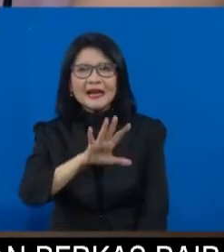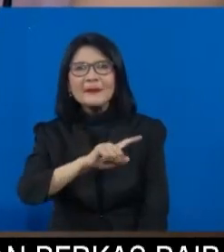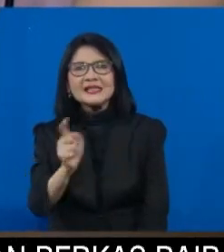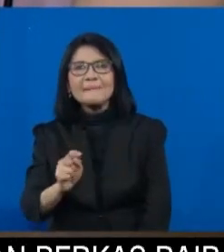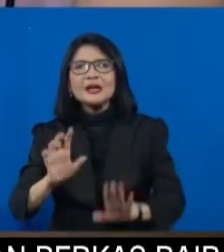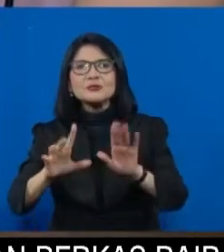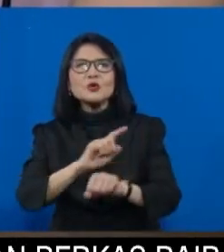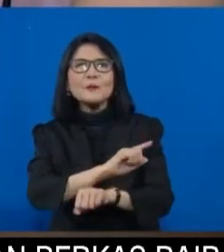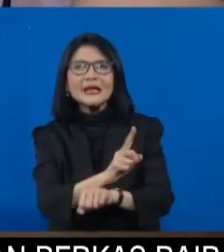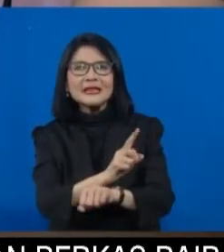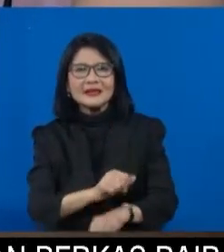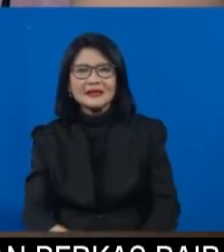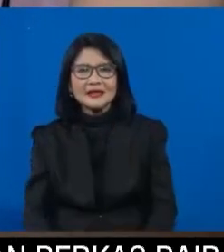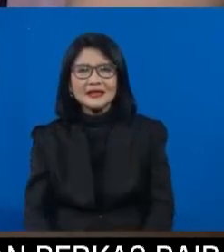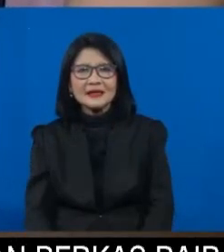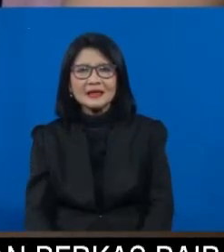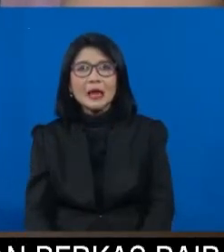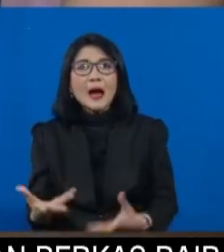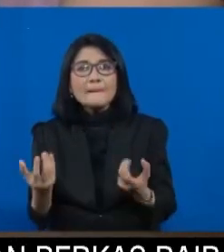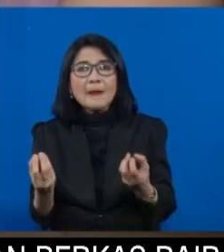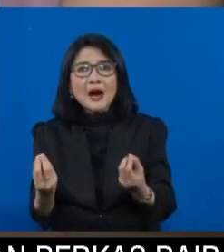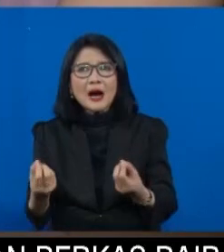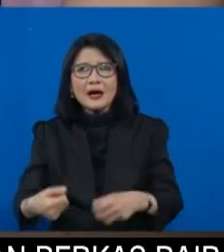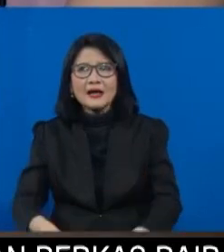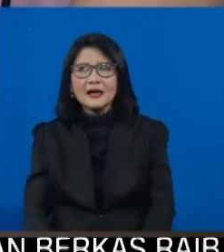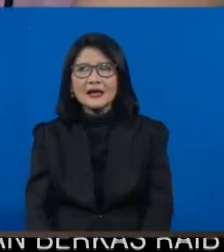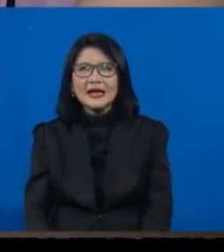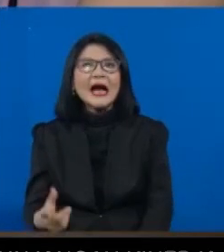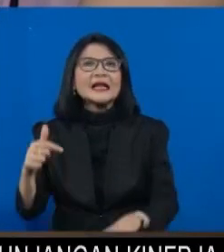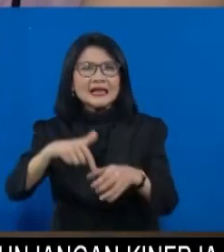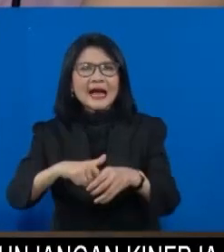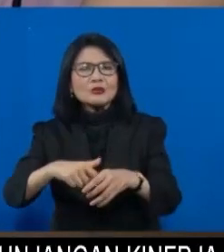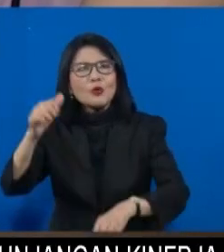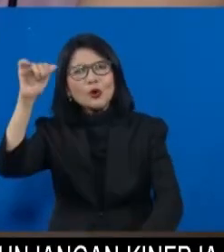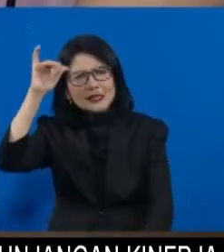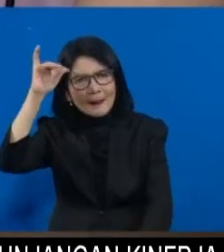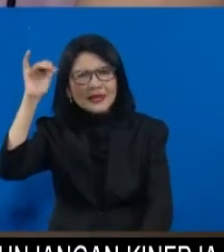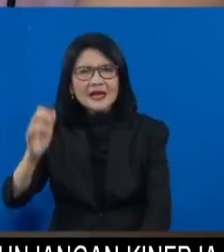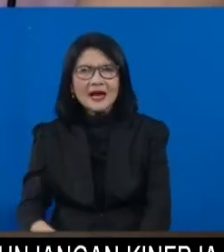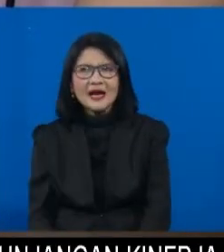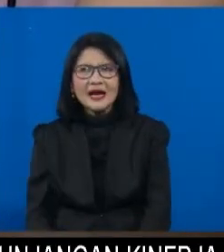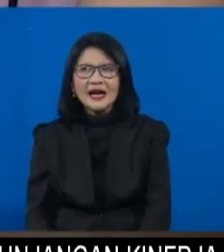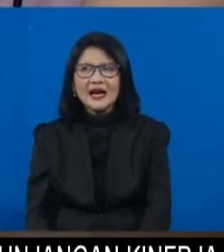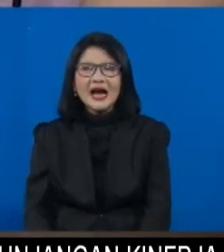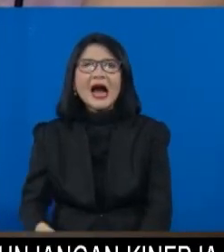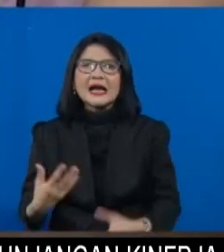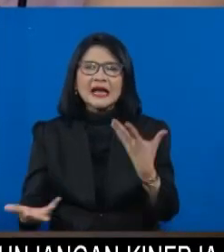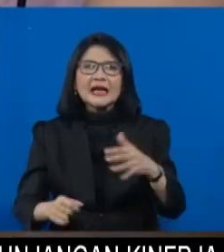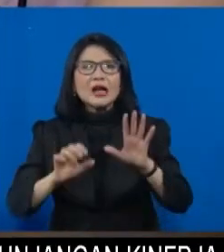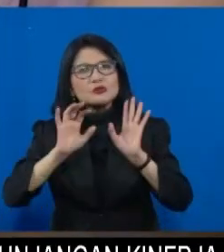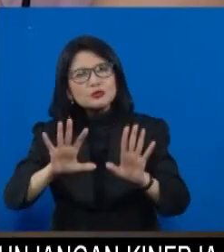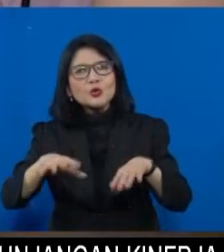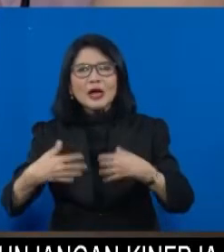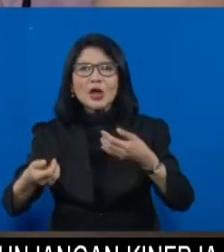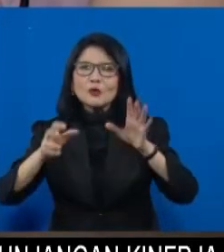aja. Itu dapatnya berapa, Pak? Dapatnya tergantung sapinya. Kalau pagi ada yang 10, ada yang